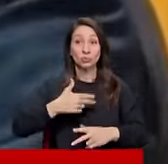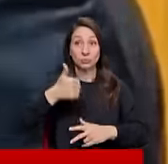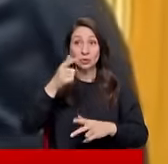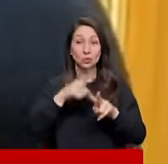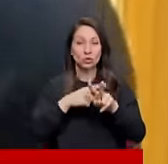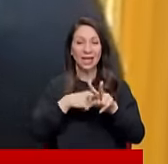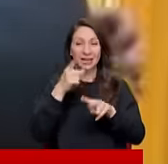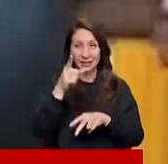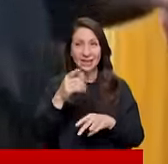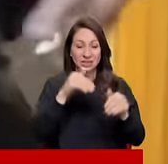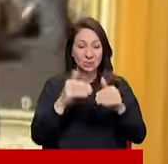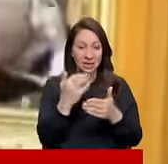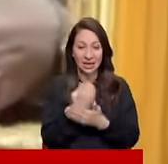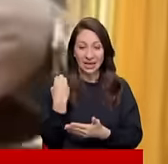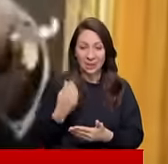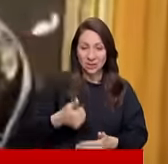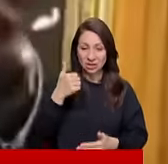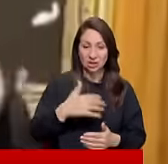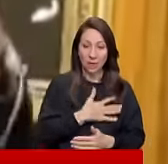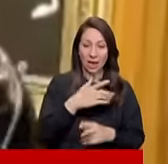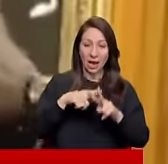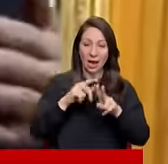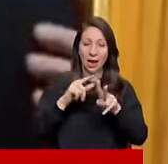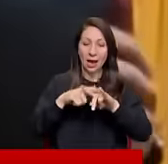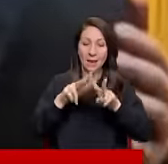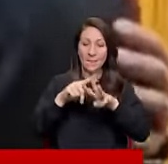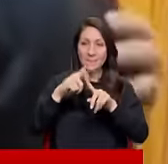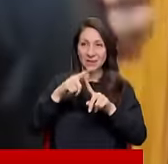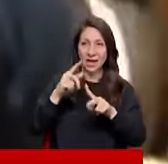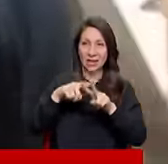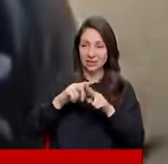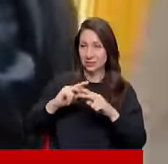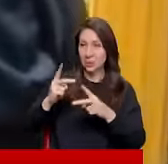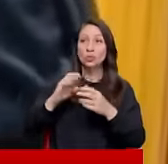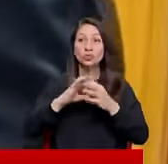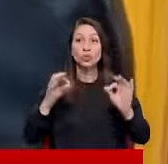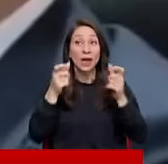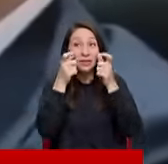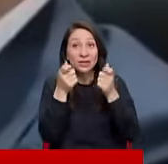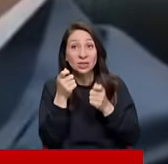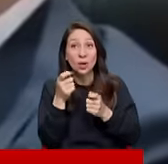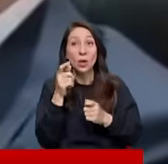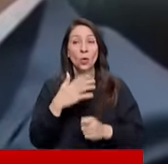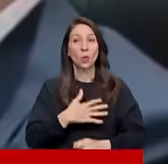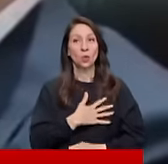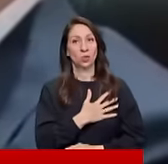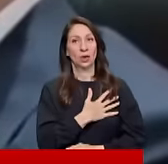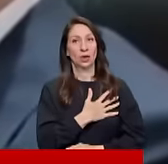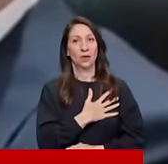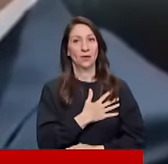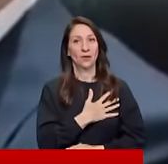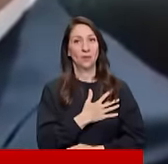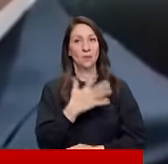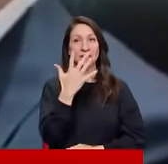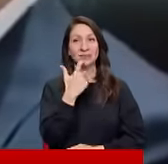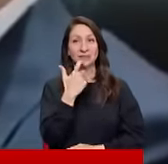Yücel Yılmaz, seçimi kazanan yeni başkan CHP'li Ahmet Akın'a devretti koltuğu ve kurduğu cümleler dikkat çekti. Onurla ve 5